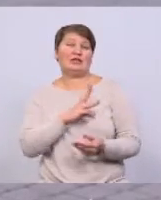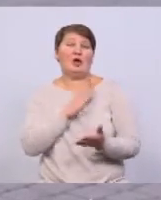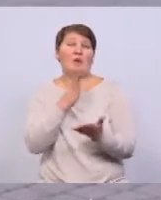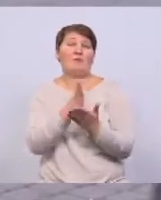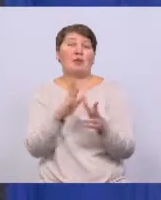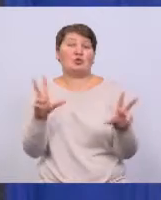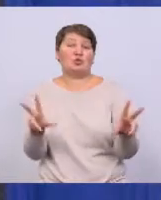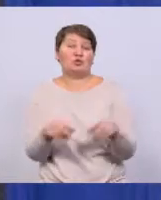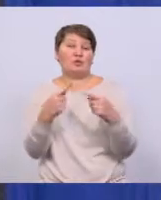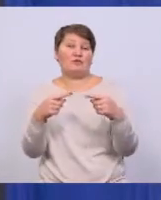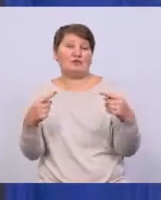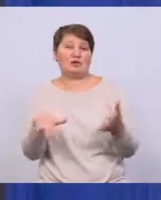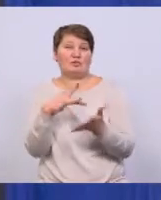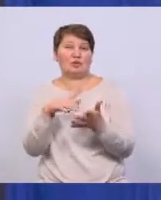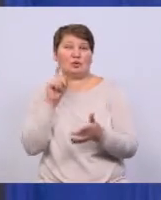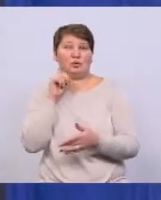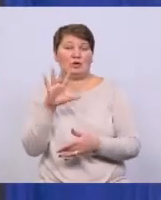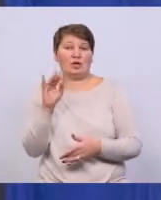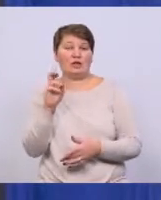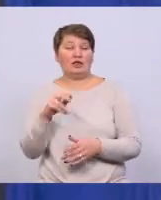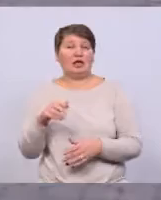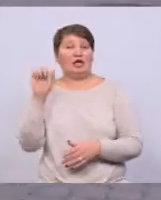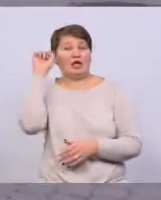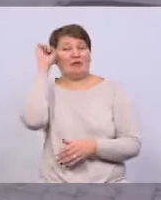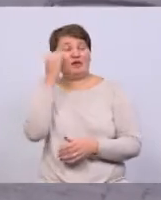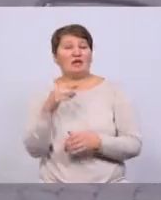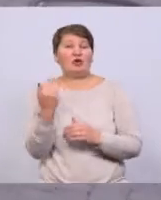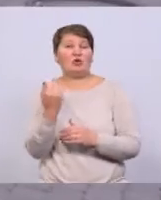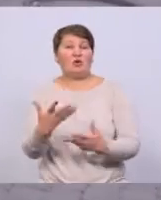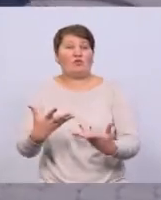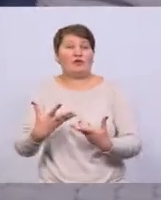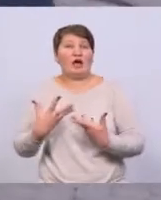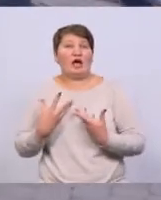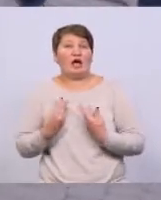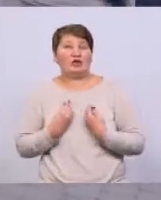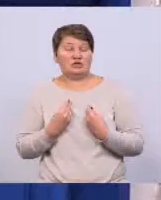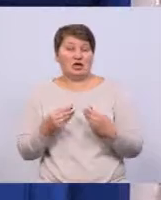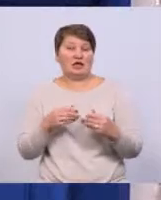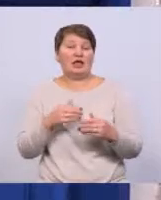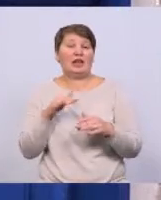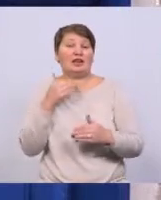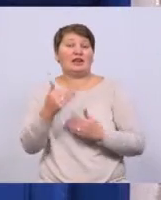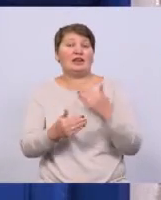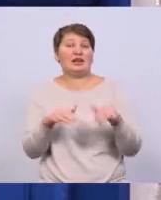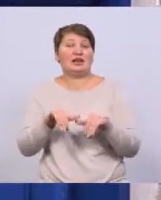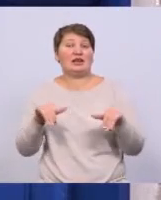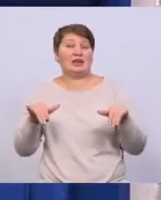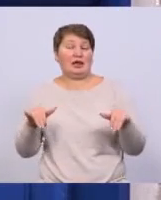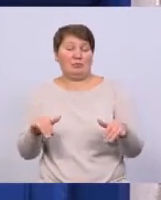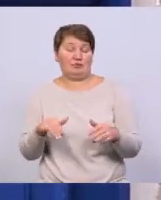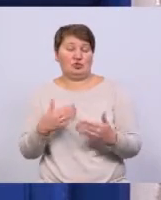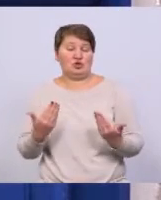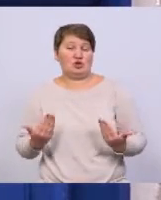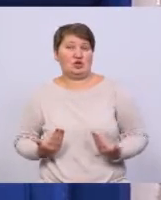інших містах України. Сергій Смугайло приїхав з Кривого Рогу. Каже, його вражає розмірений темп життя у місті. Таке розмірене місто.